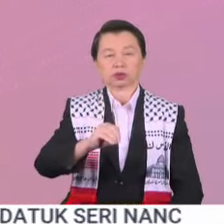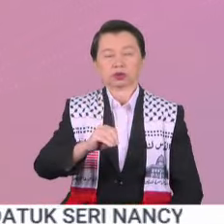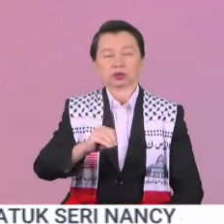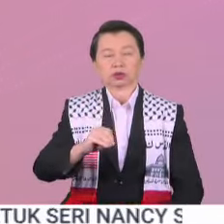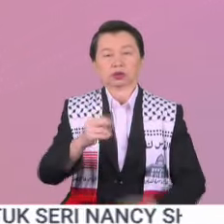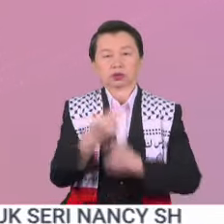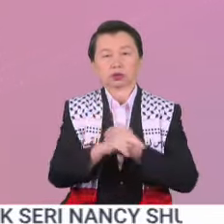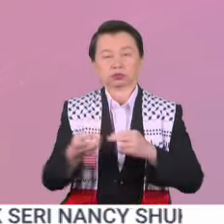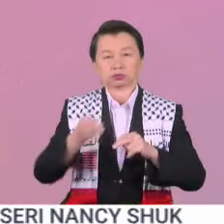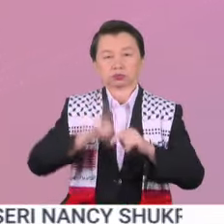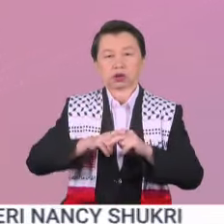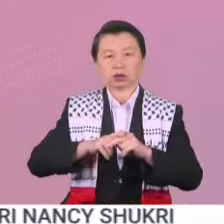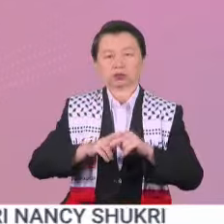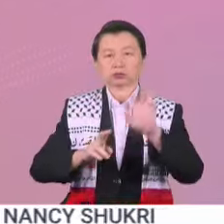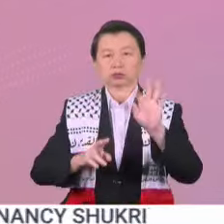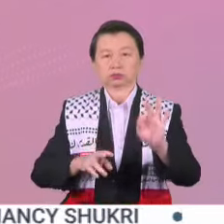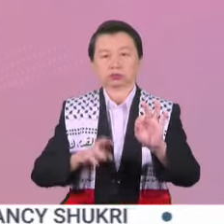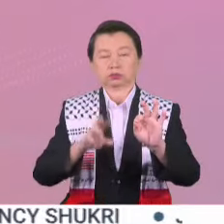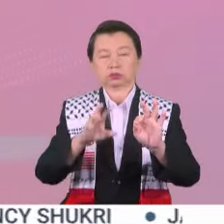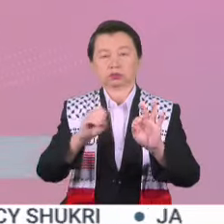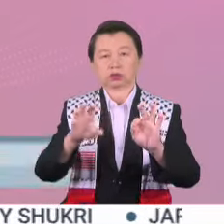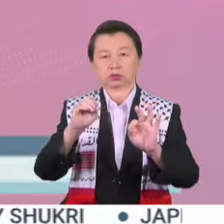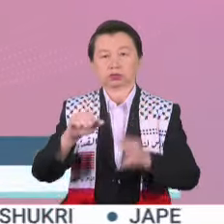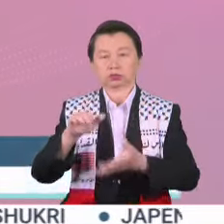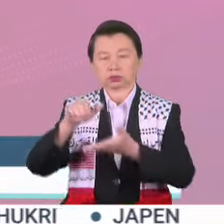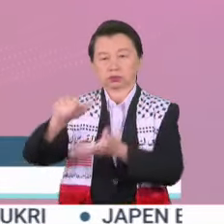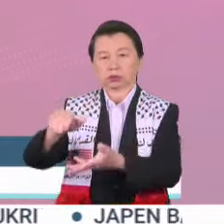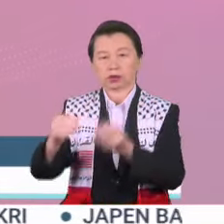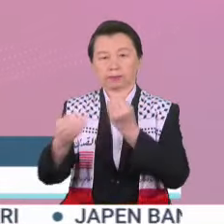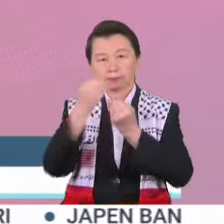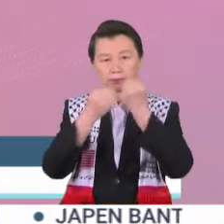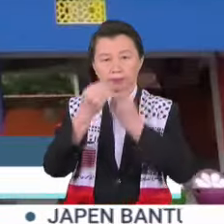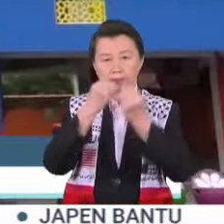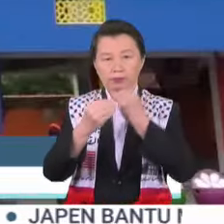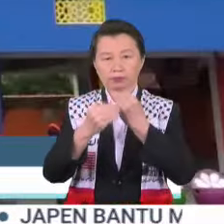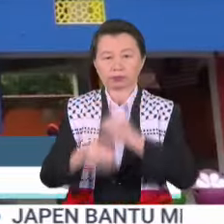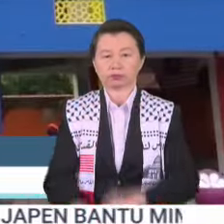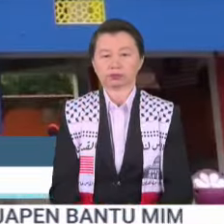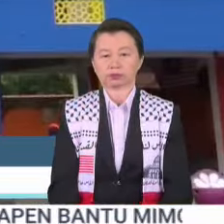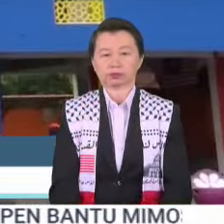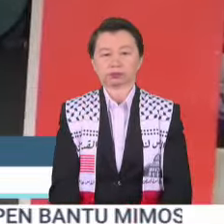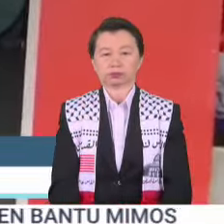Negeri menerima tambahan 900 kit makanan.